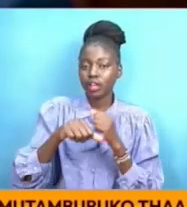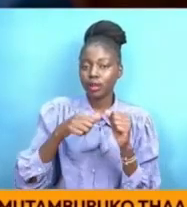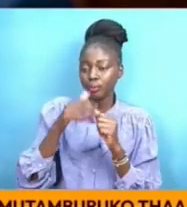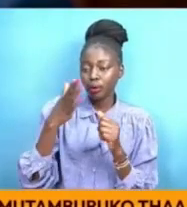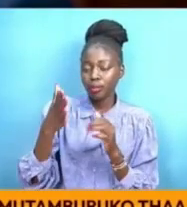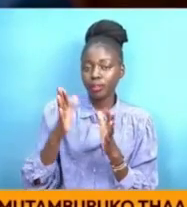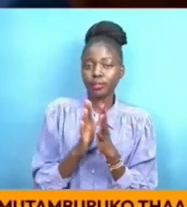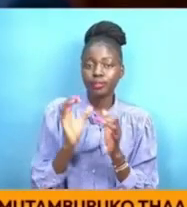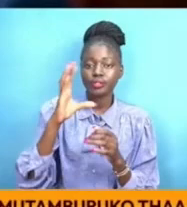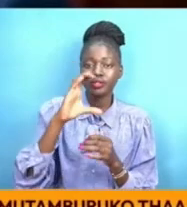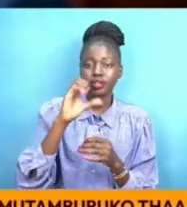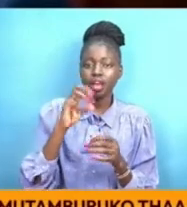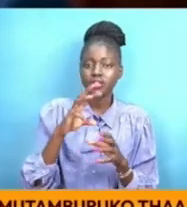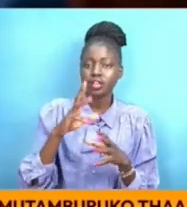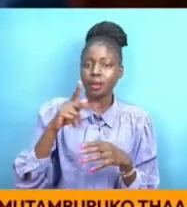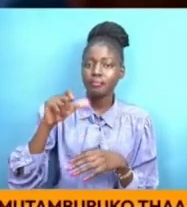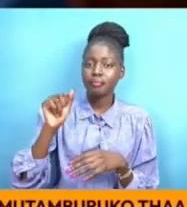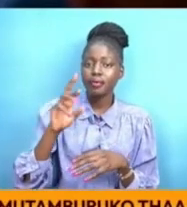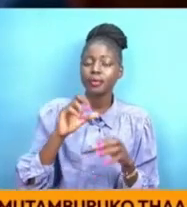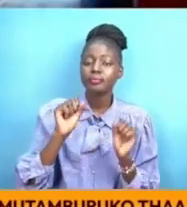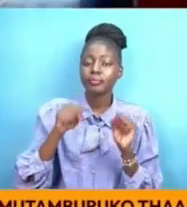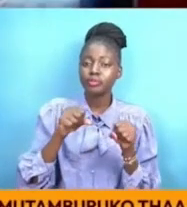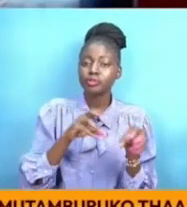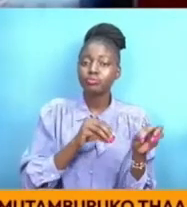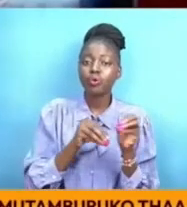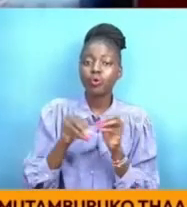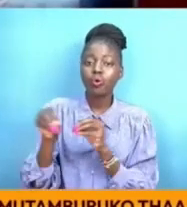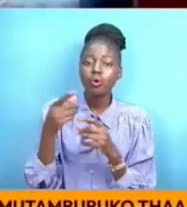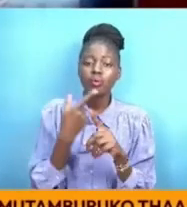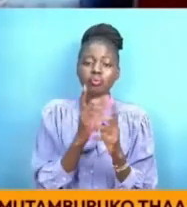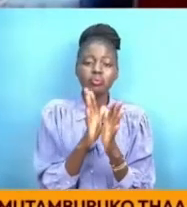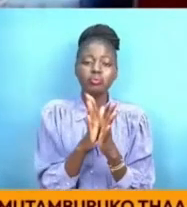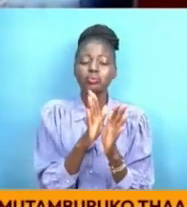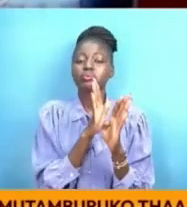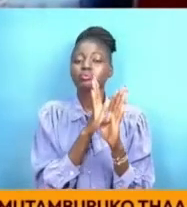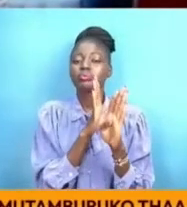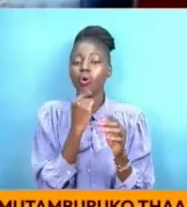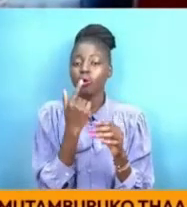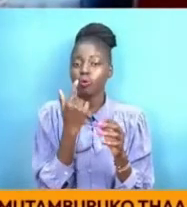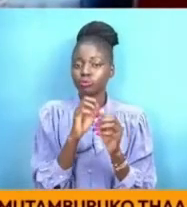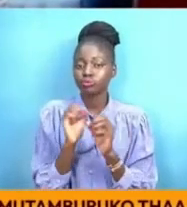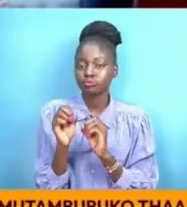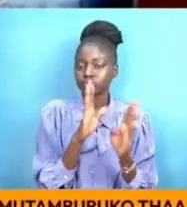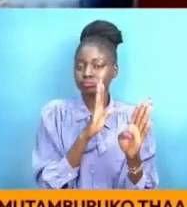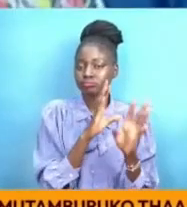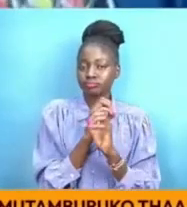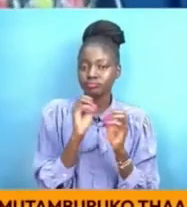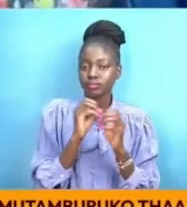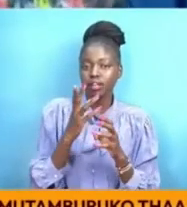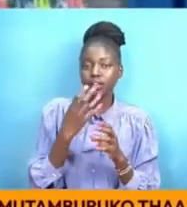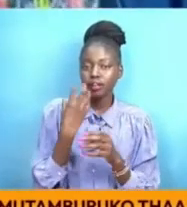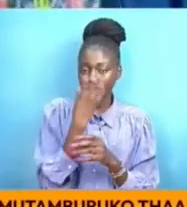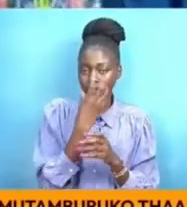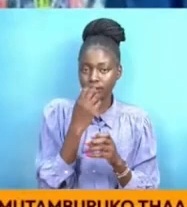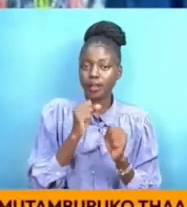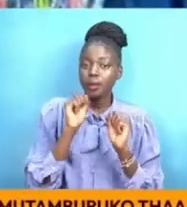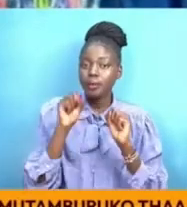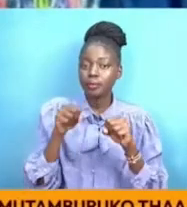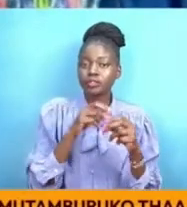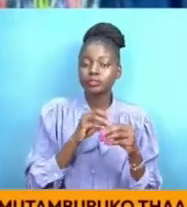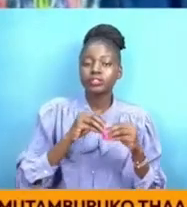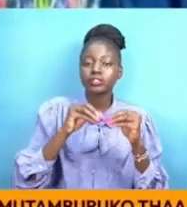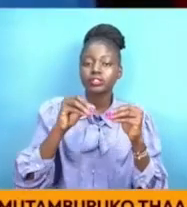no ĩmahĩtũkie ona kana ĩregane, na arĩa mangĩtuĩka nĩ maregana nao president ndangĩkorwo na rũngĩ o tiga